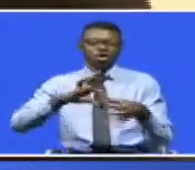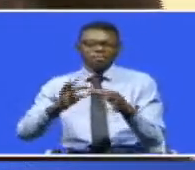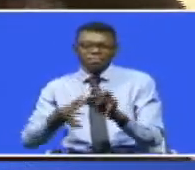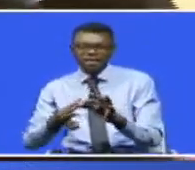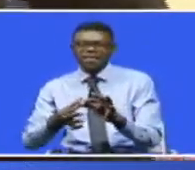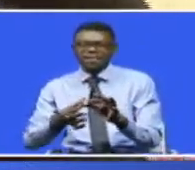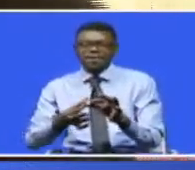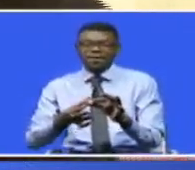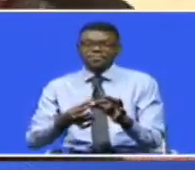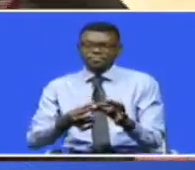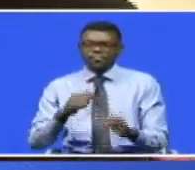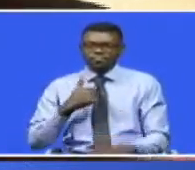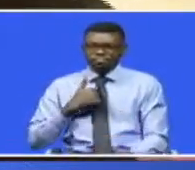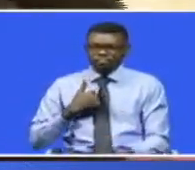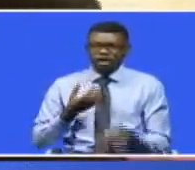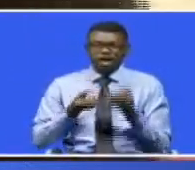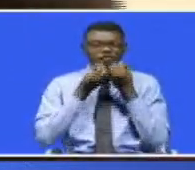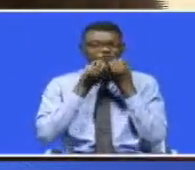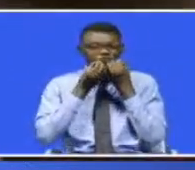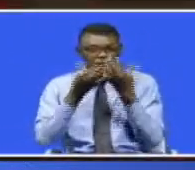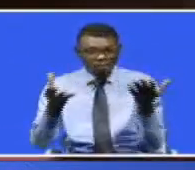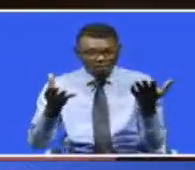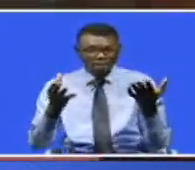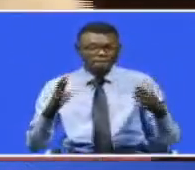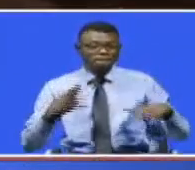kwamba sisi tunataka kwenda pale